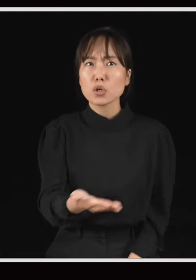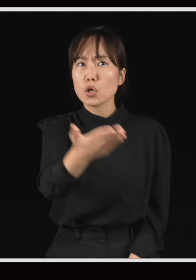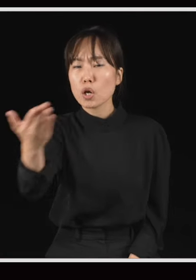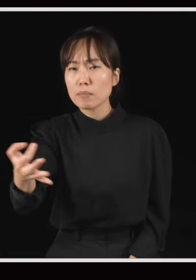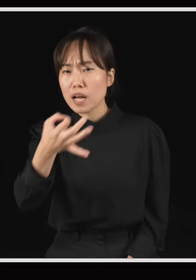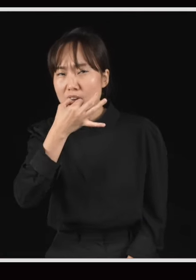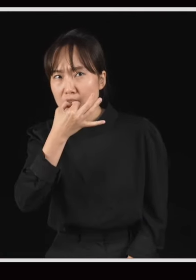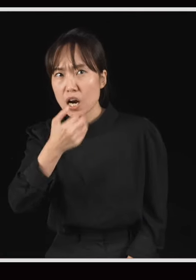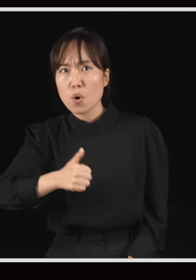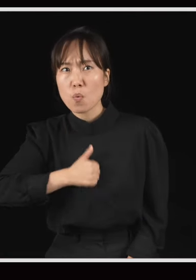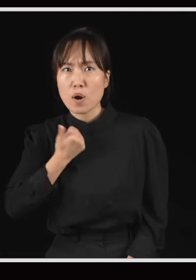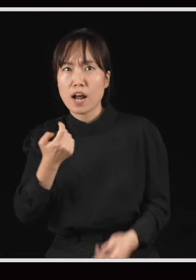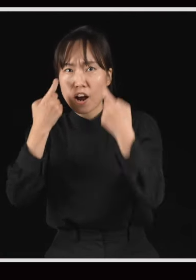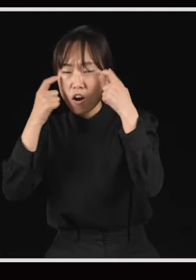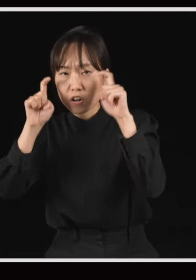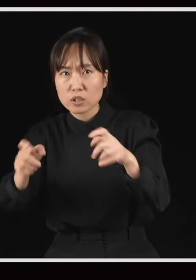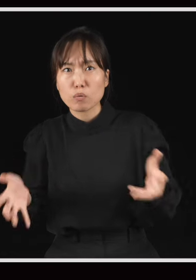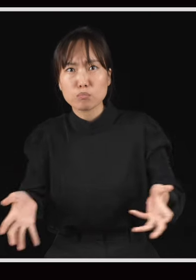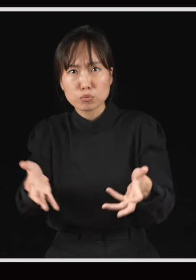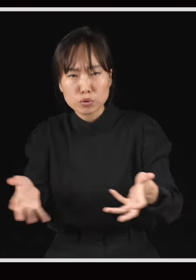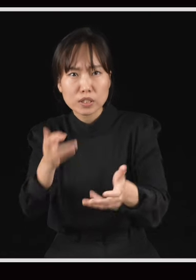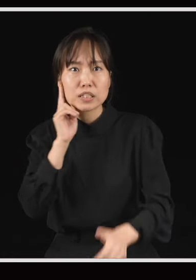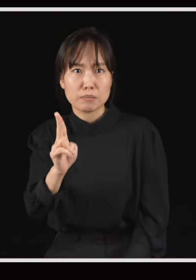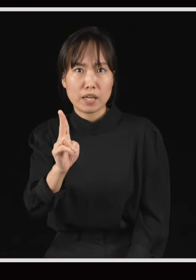여러분의 탐진치를 이용해서